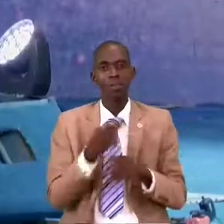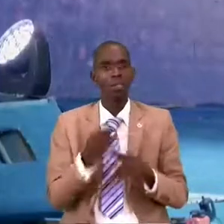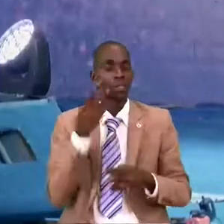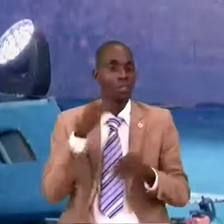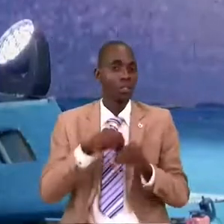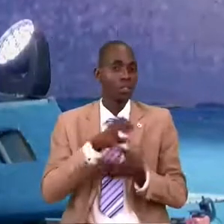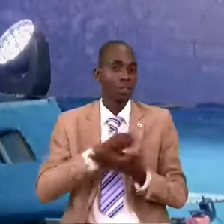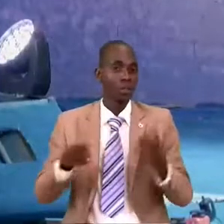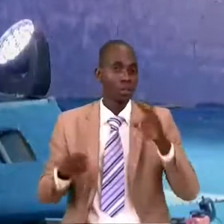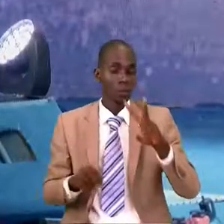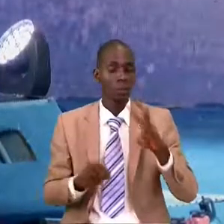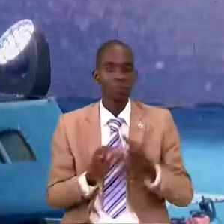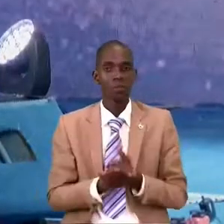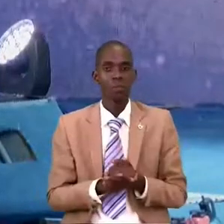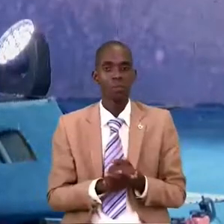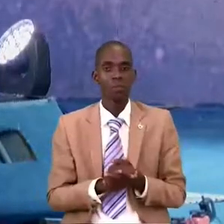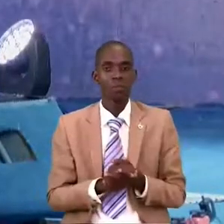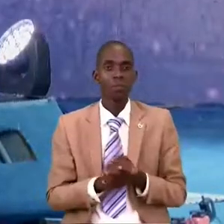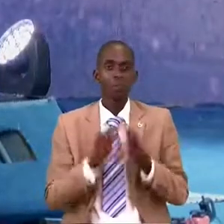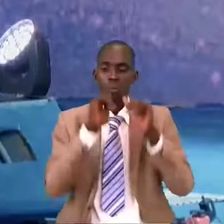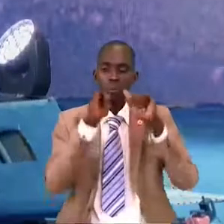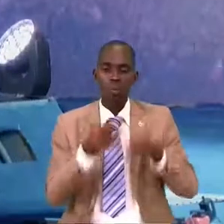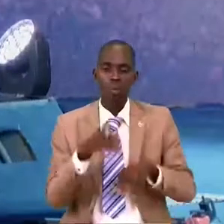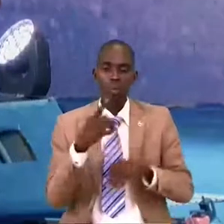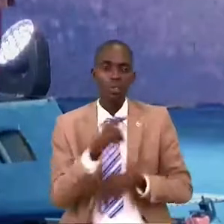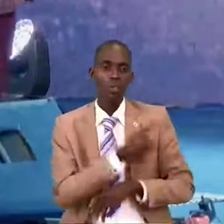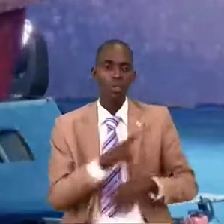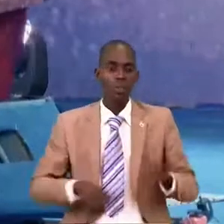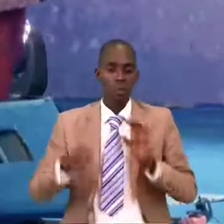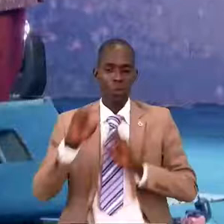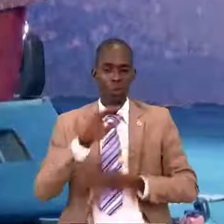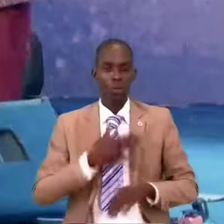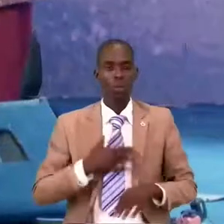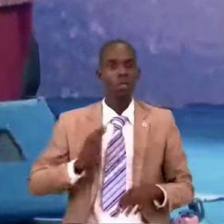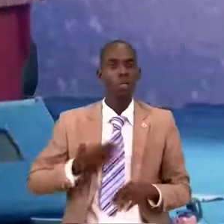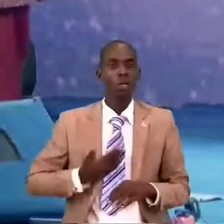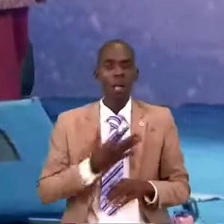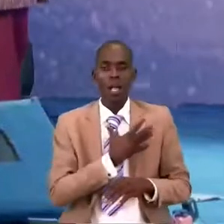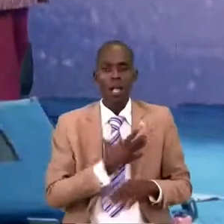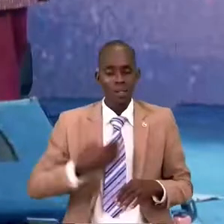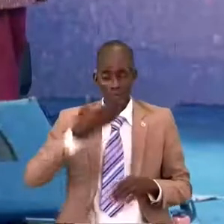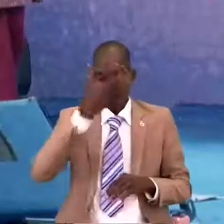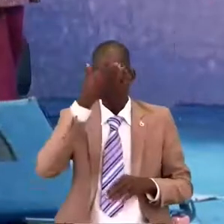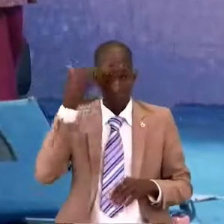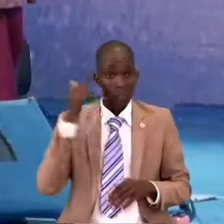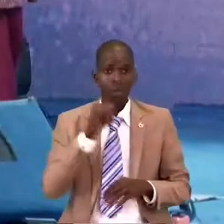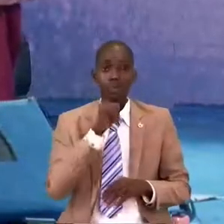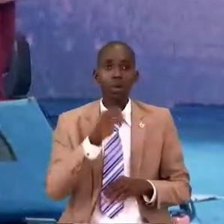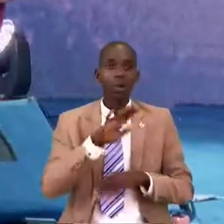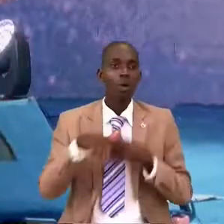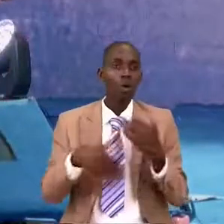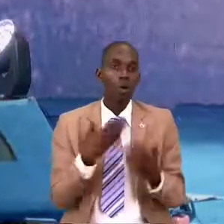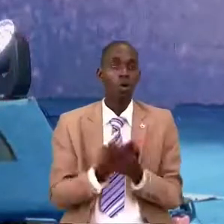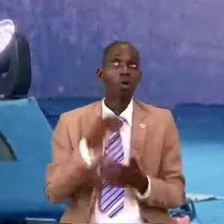et n'oublie aucun de ses bienfaits. Quels sont les bienfaits? Verset 3. C'est lui